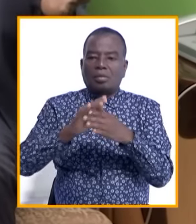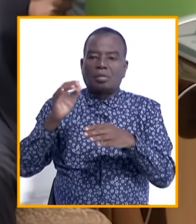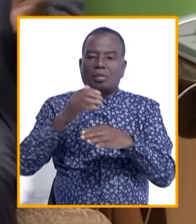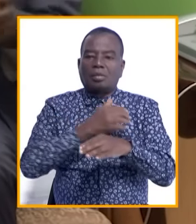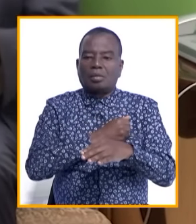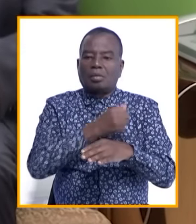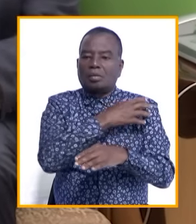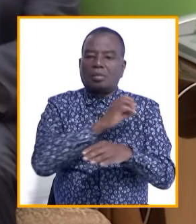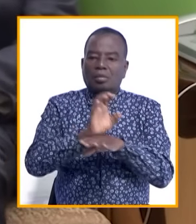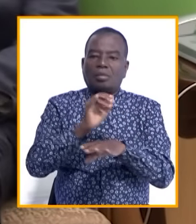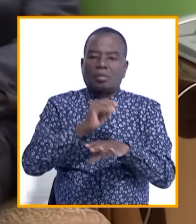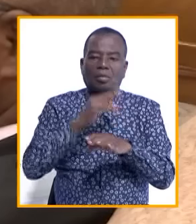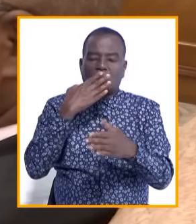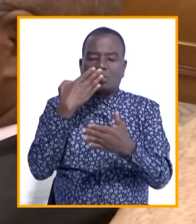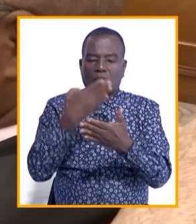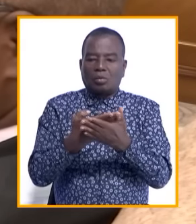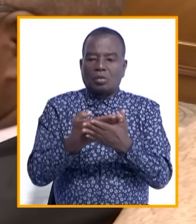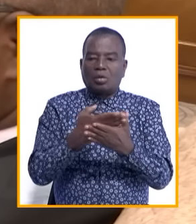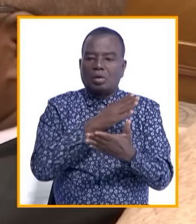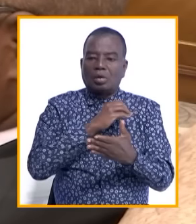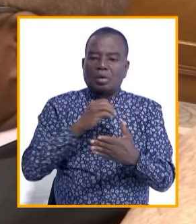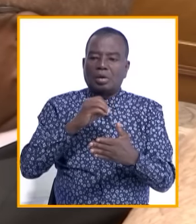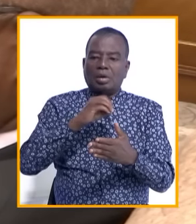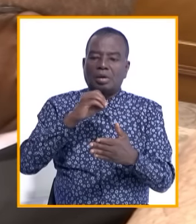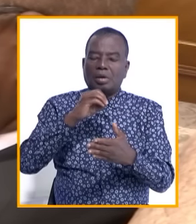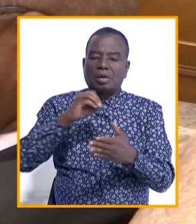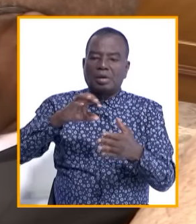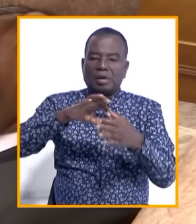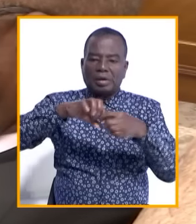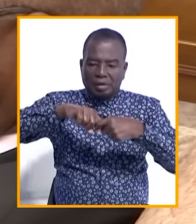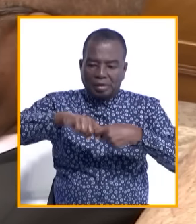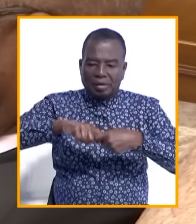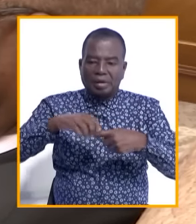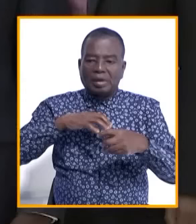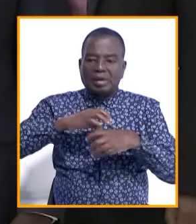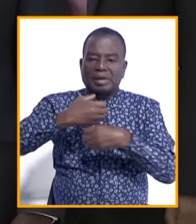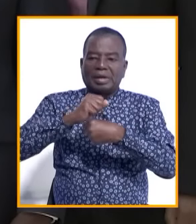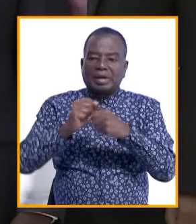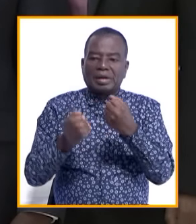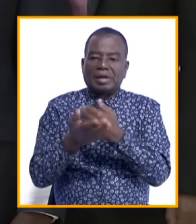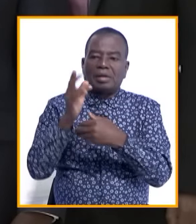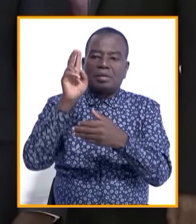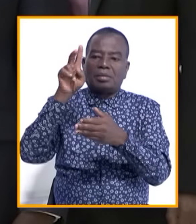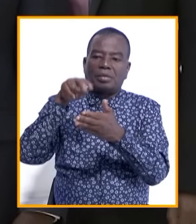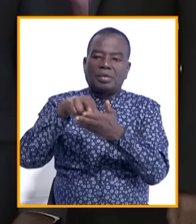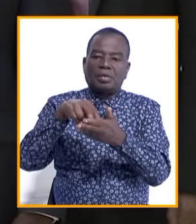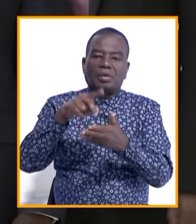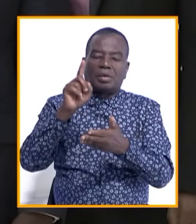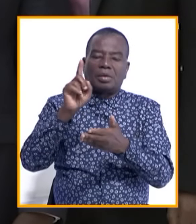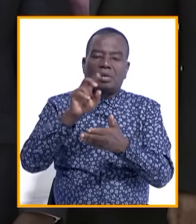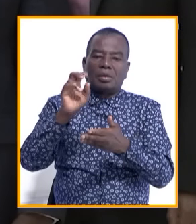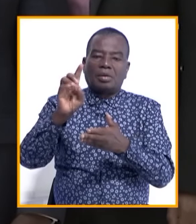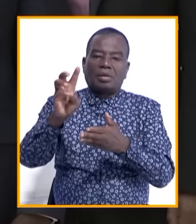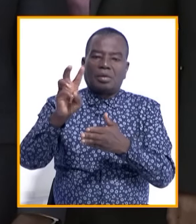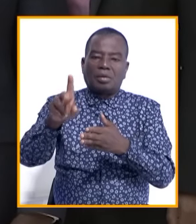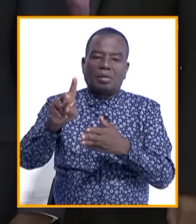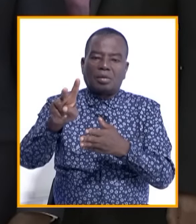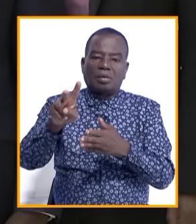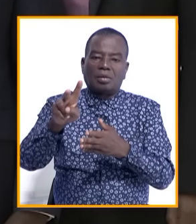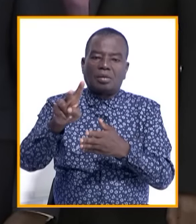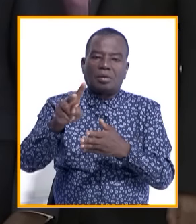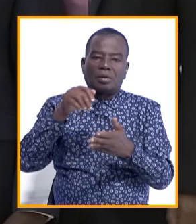pays ont établi des relations diplomatiques en 1962 et sont partenaires au sein de la francophonie. J'ai eu l'occasion